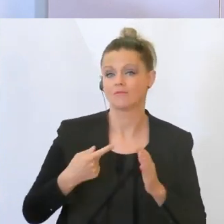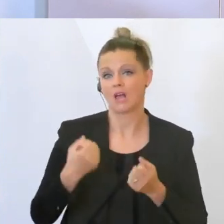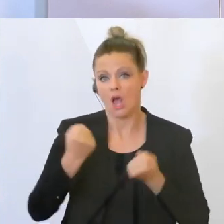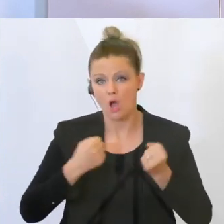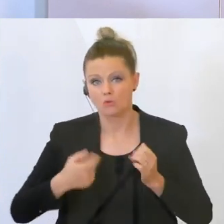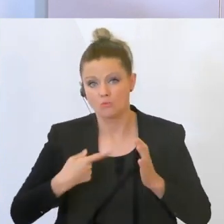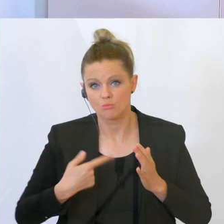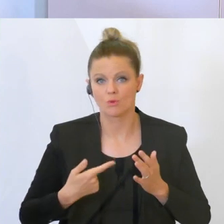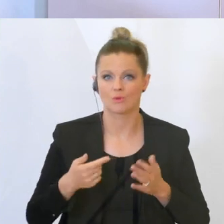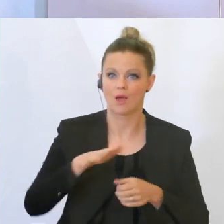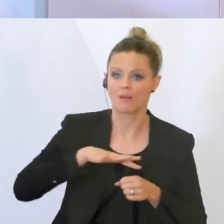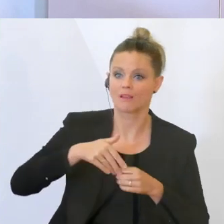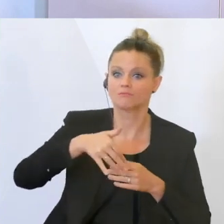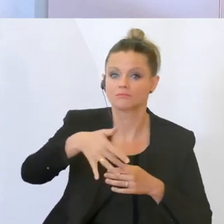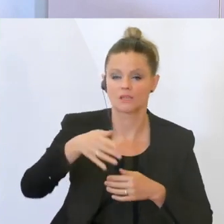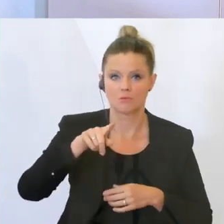nächsten Monaten?